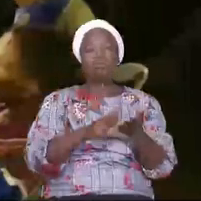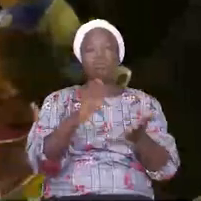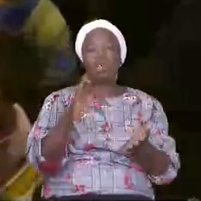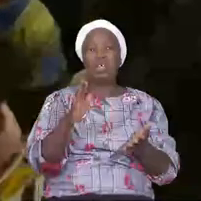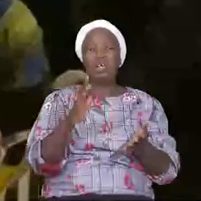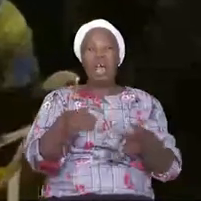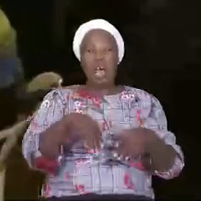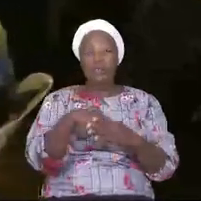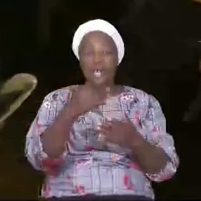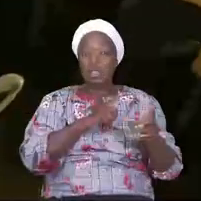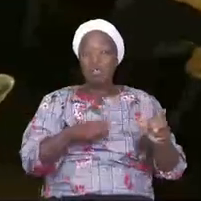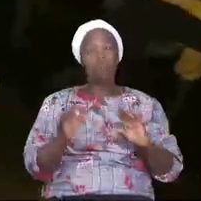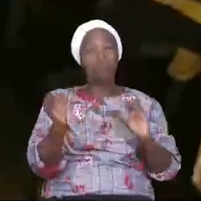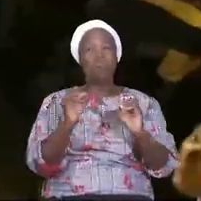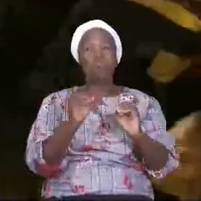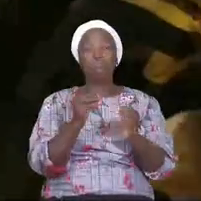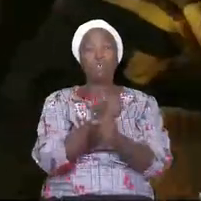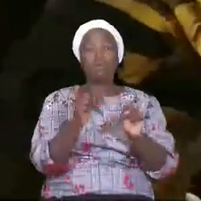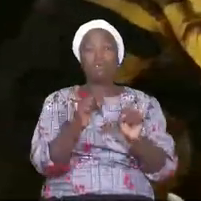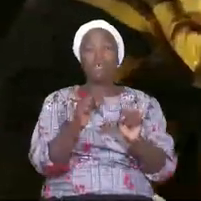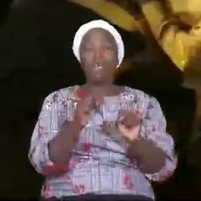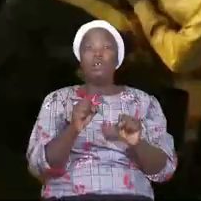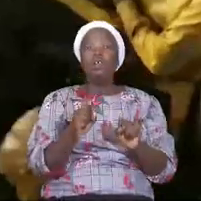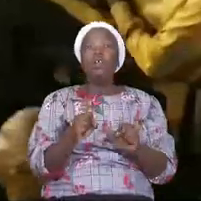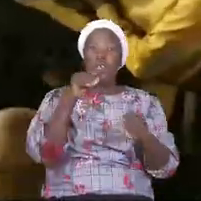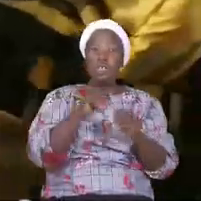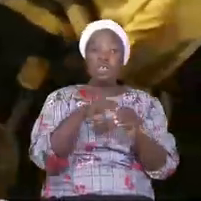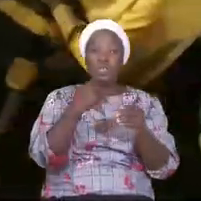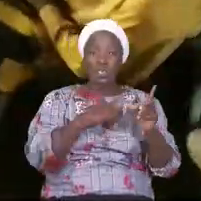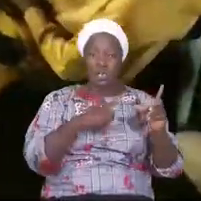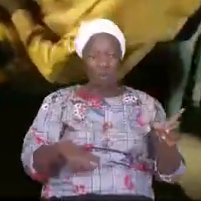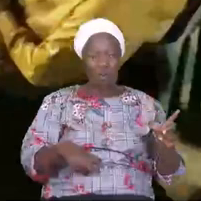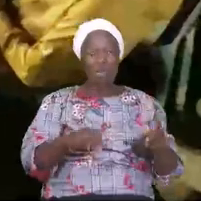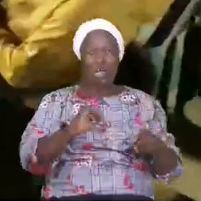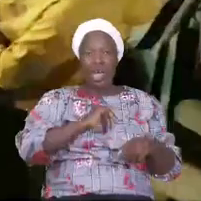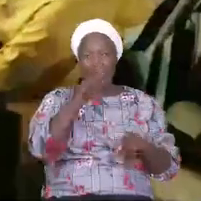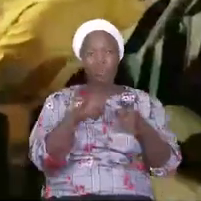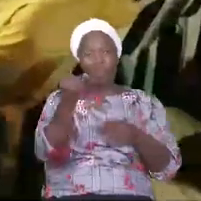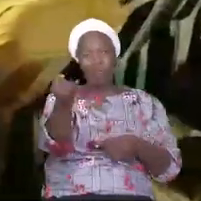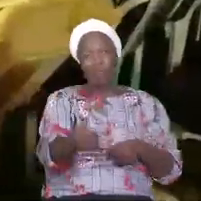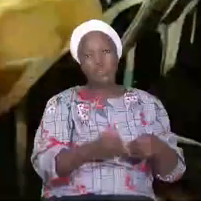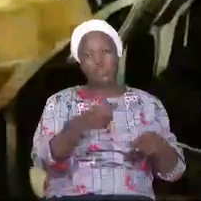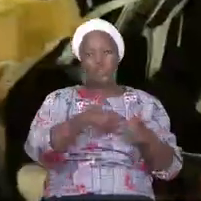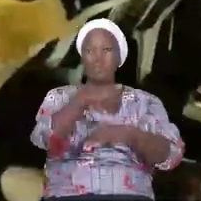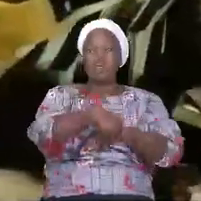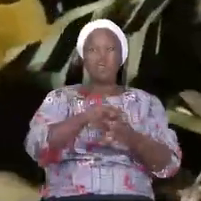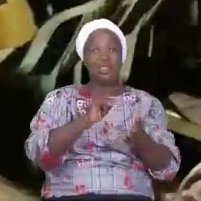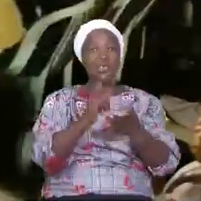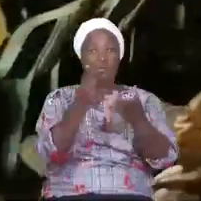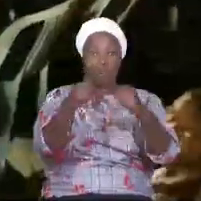puissance. Hors du Seigneur, il n'y a pas de gloire. Hors du Seigneur, il n'y a pas de rédemption. Dans le